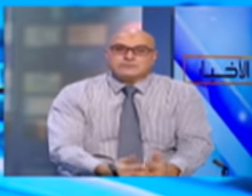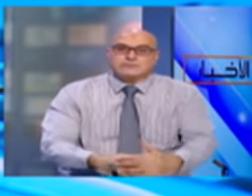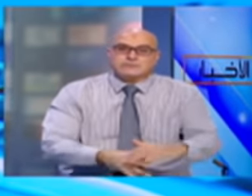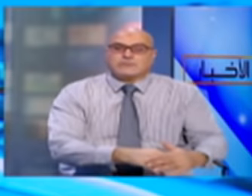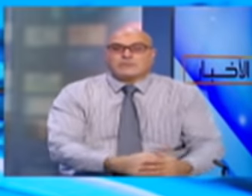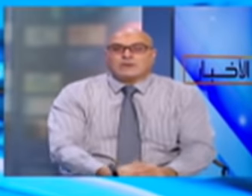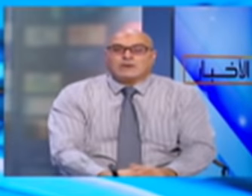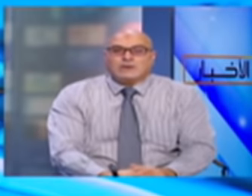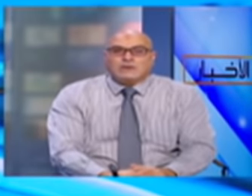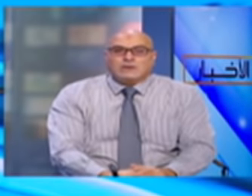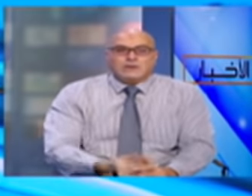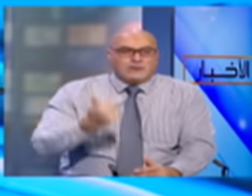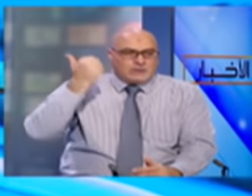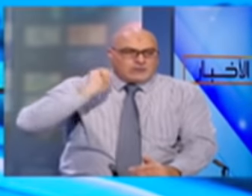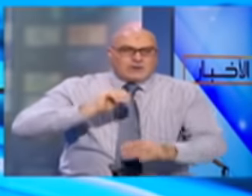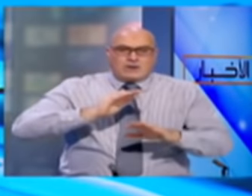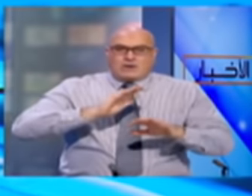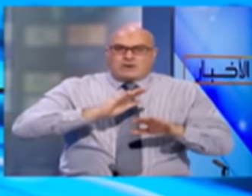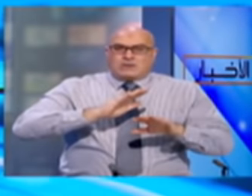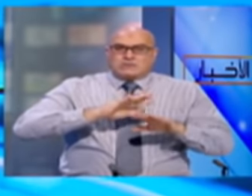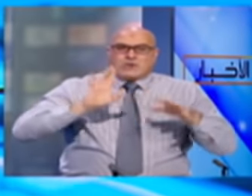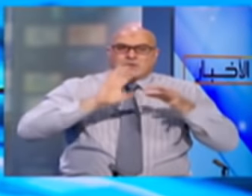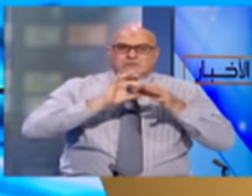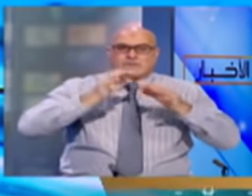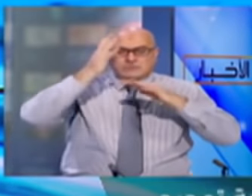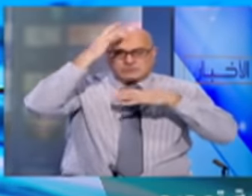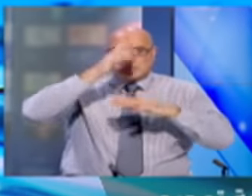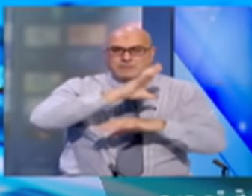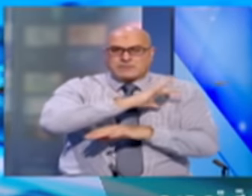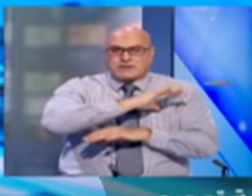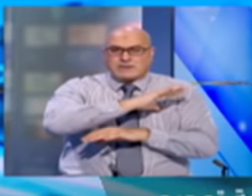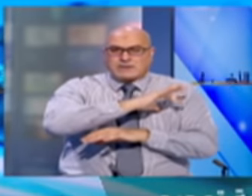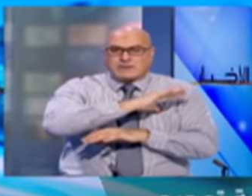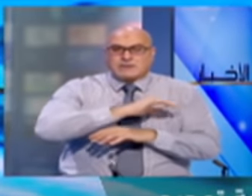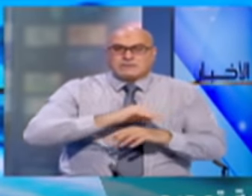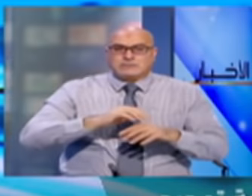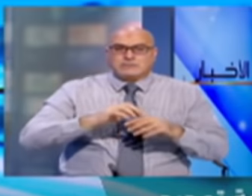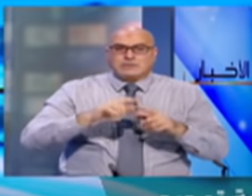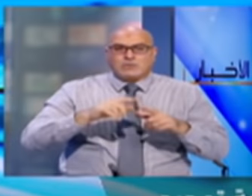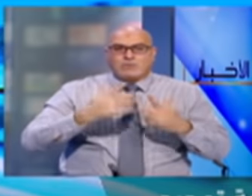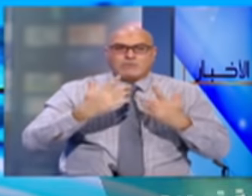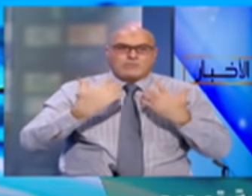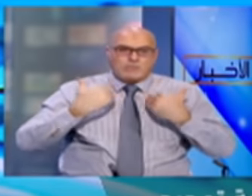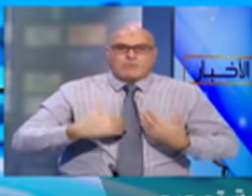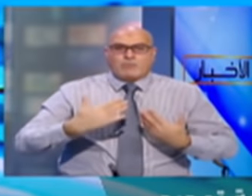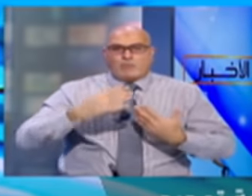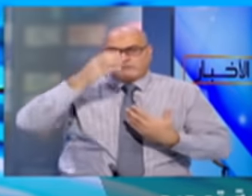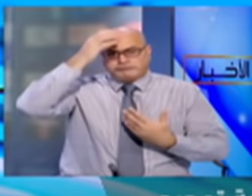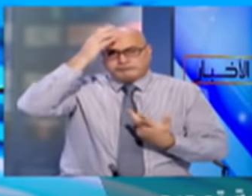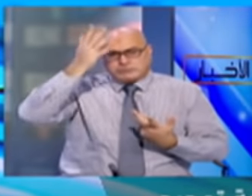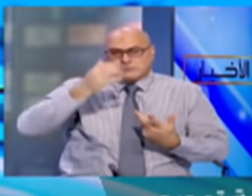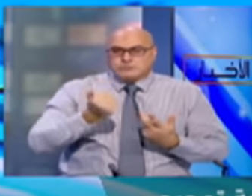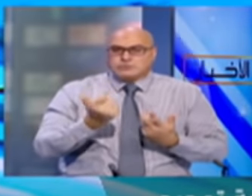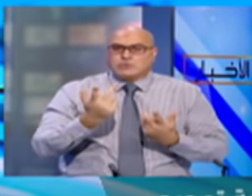السياق ذاته أكد أمس مجلس العلاقات الخارجية الأمريكية الذي يضم كبار السياسيين وعشرات من